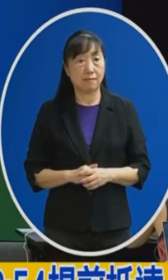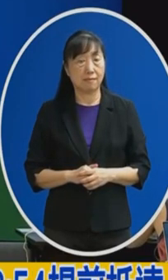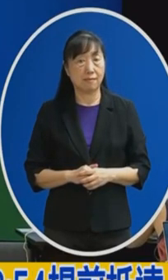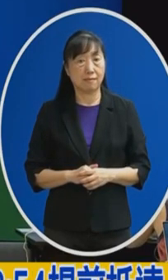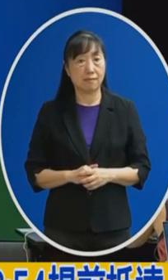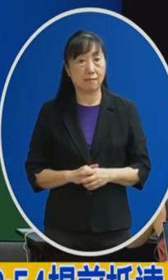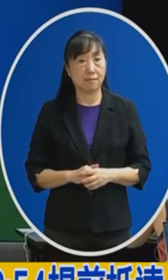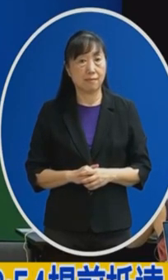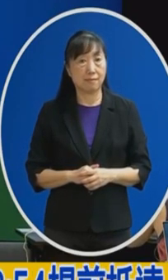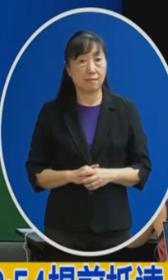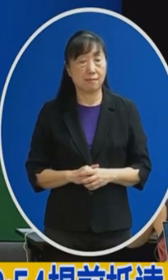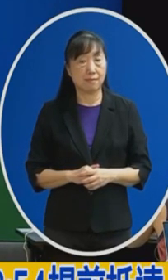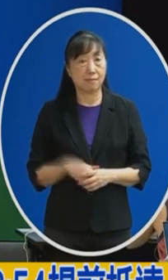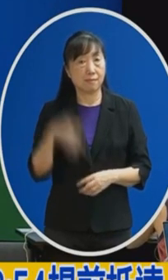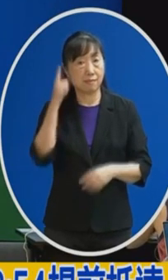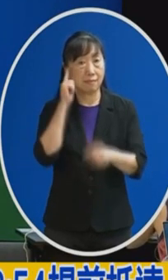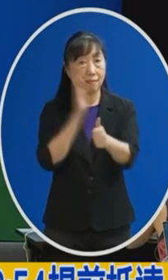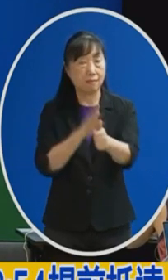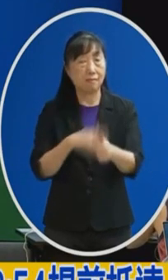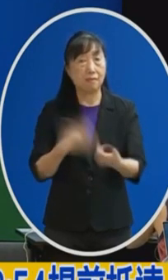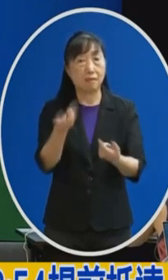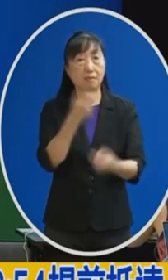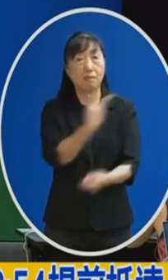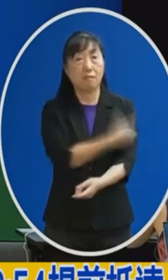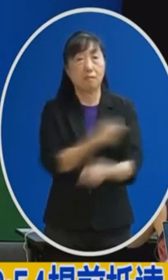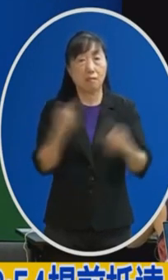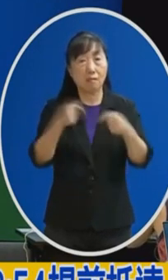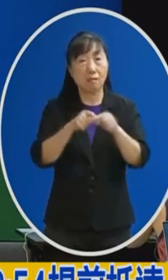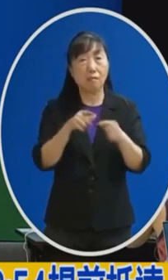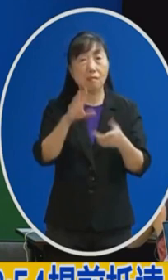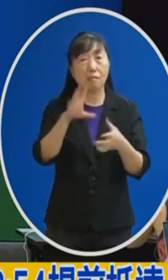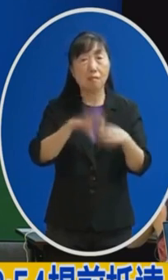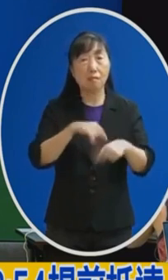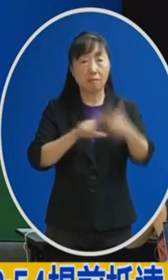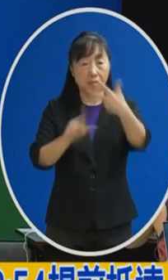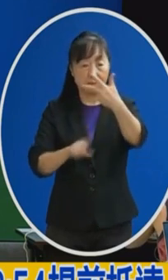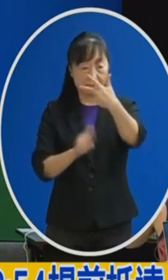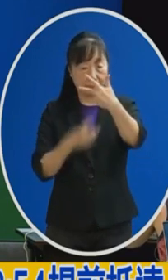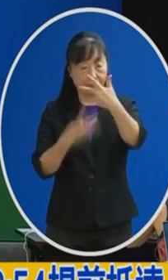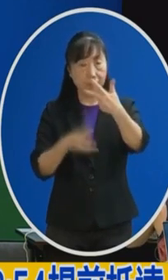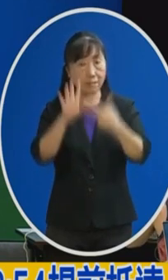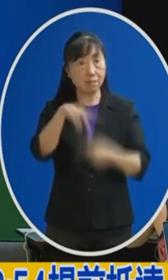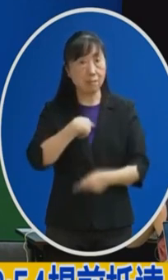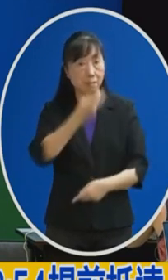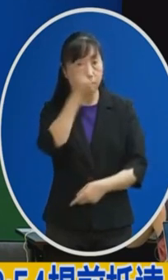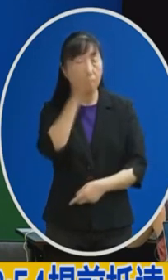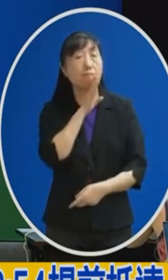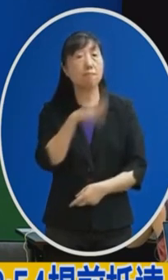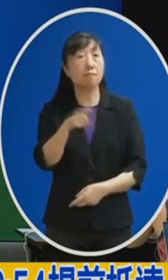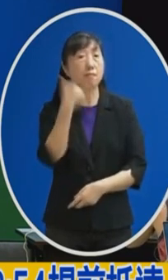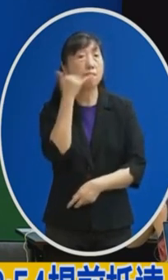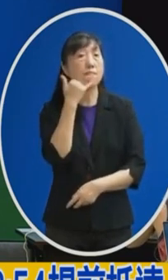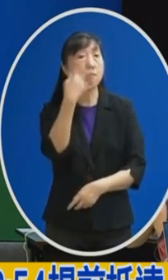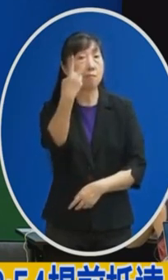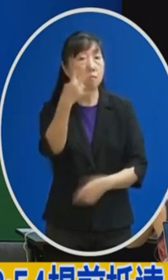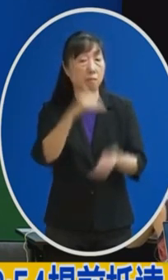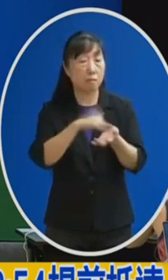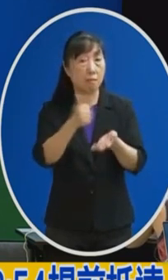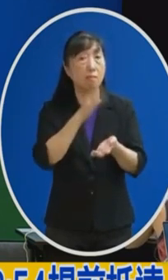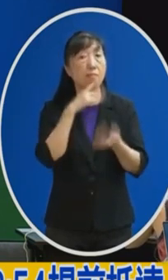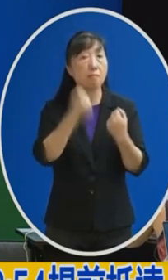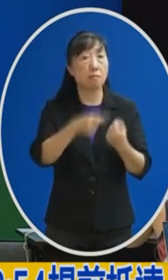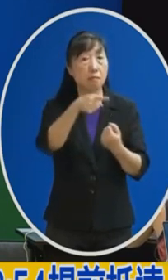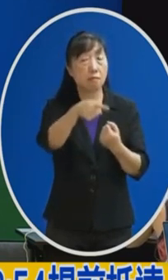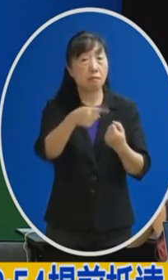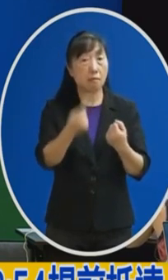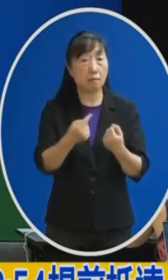想请教一下，就是有关于混打，因为7月13号有发现，就是基隆有两名医师，他们到那个中正区疫苗集